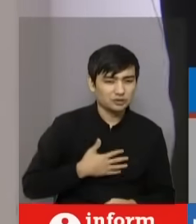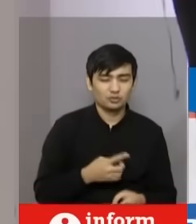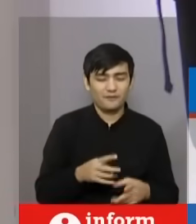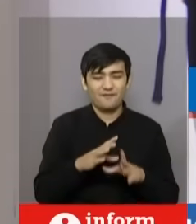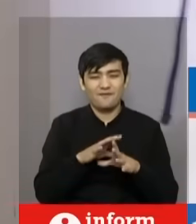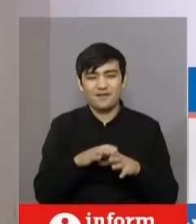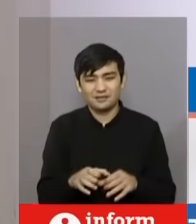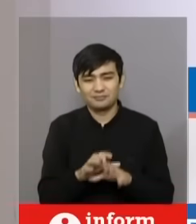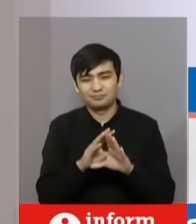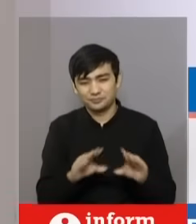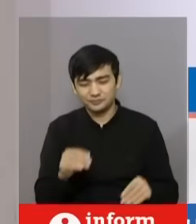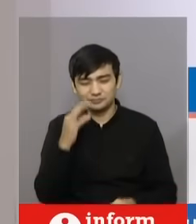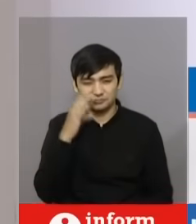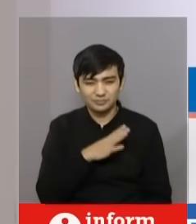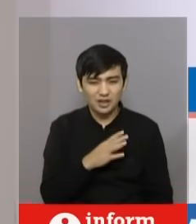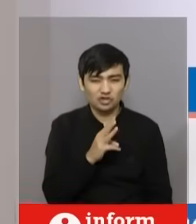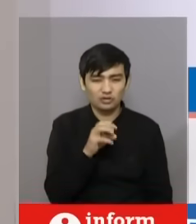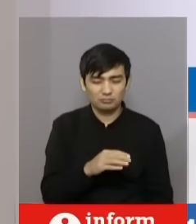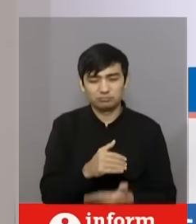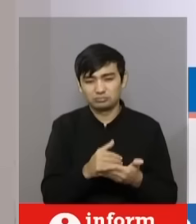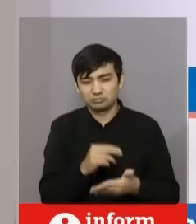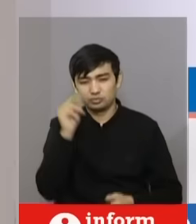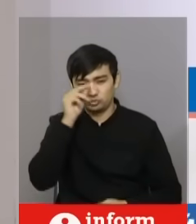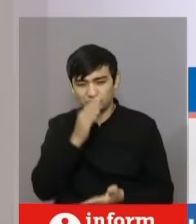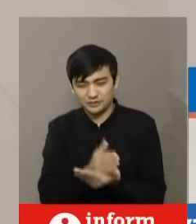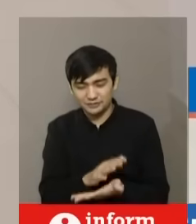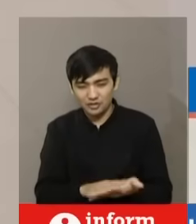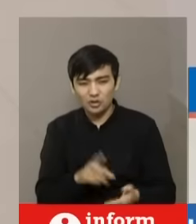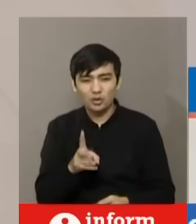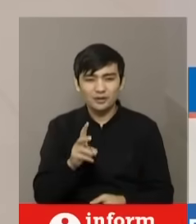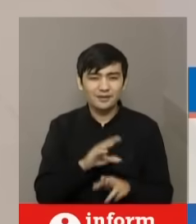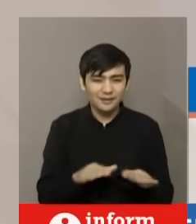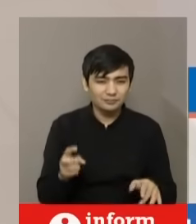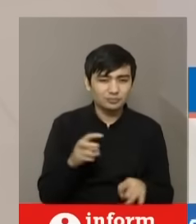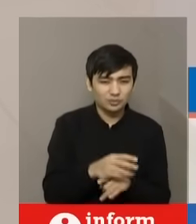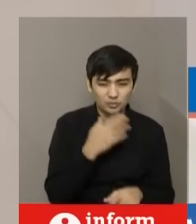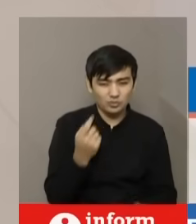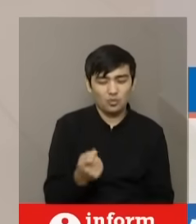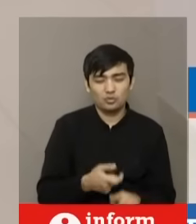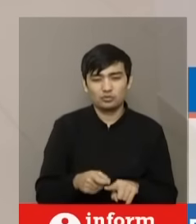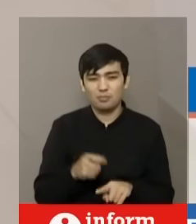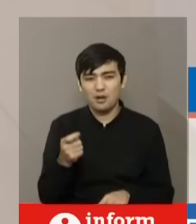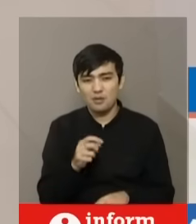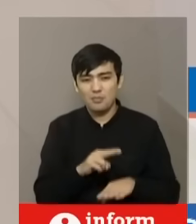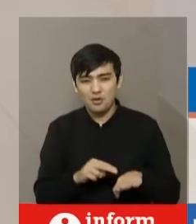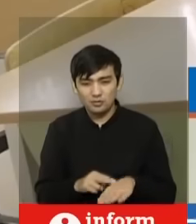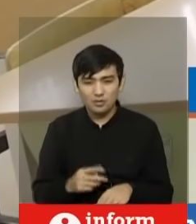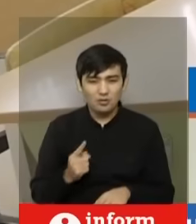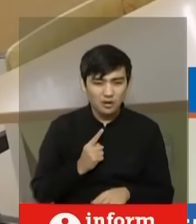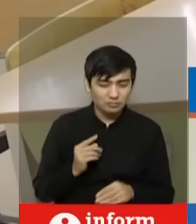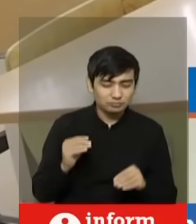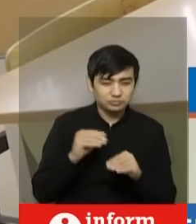шақырады. Қазір қалада оқу процесі штаттық режимде жүргізіліп жатыр. Сабақтан қалған балалар өте аз. Полиция мектептерге бақылауды күшейтті